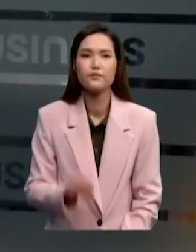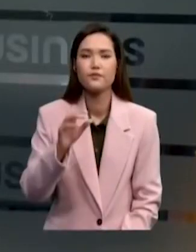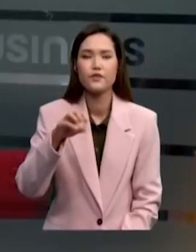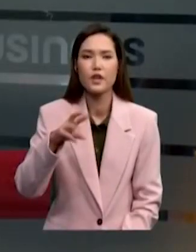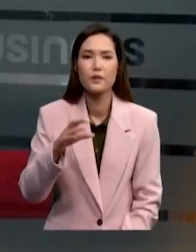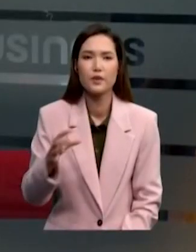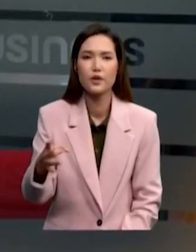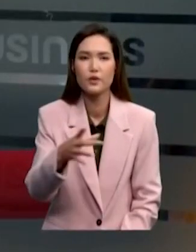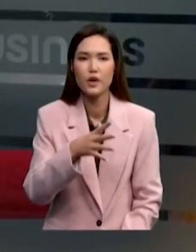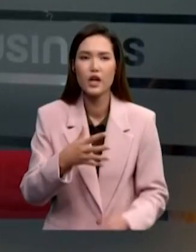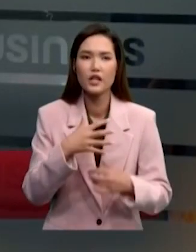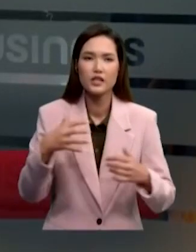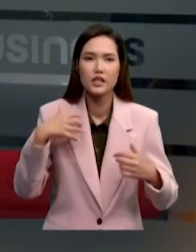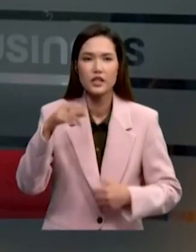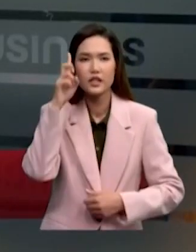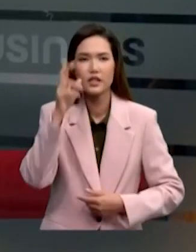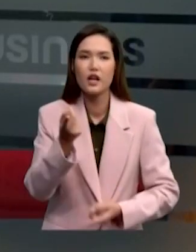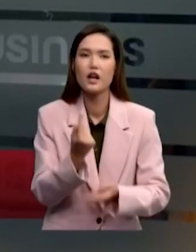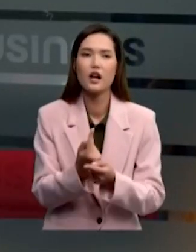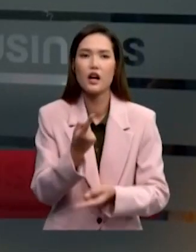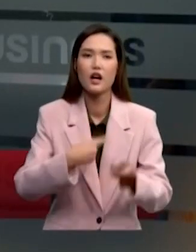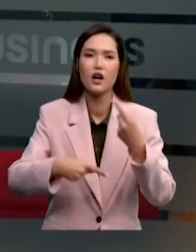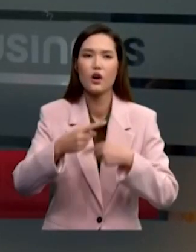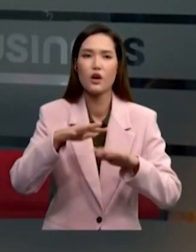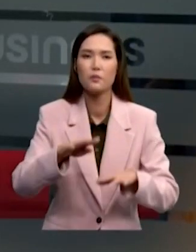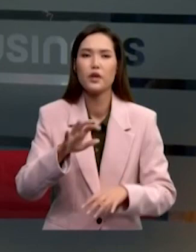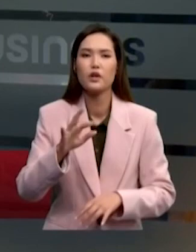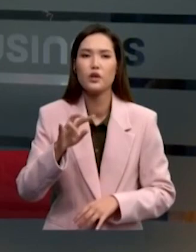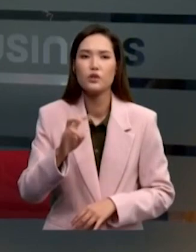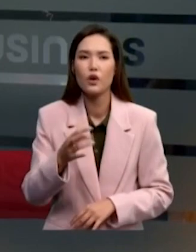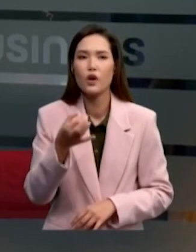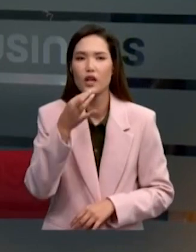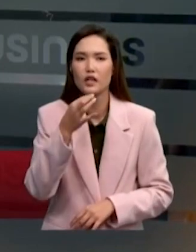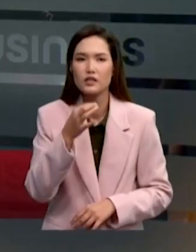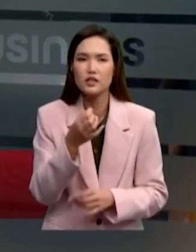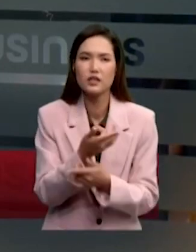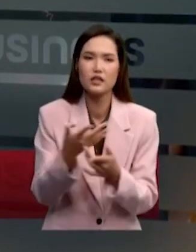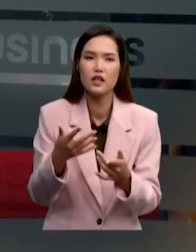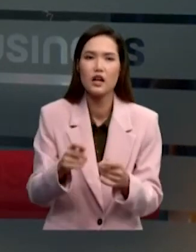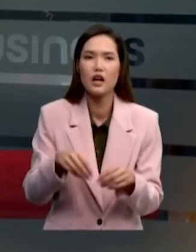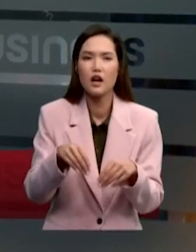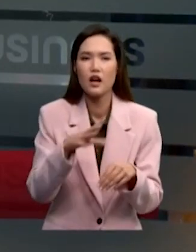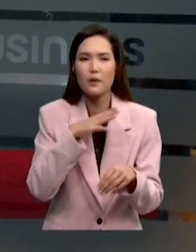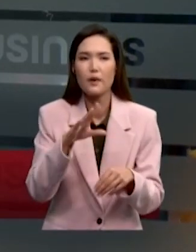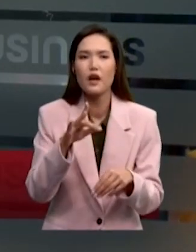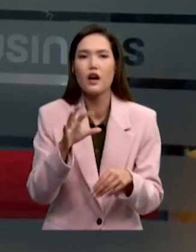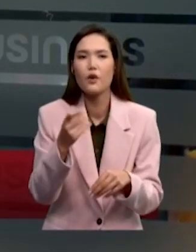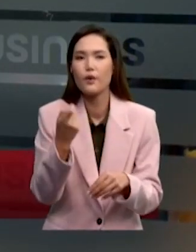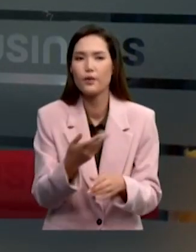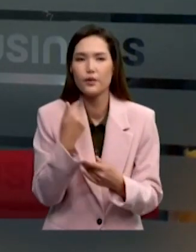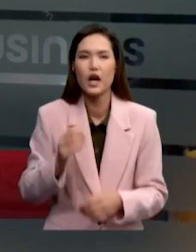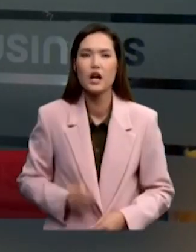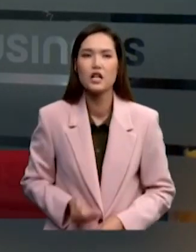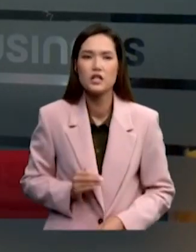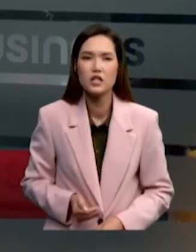Ал Жамбыл облысында дихандар елде алғаш рет дрон мен дәнге дәрісебе бастады. Аэроқұралдың құны да арзан емес. Фермер ұшу